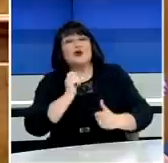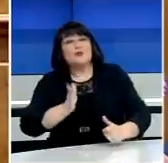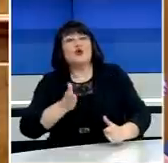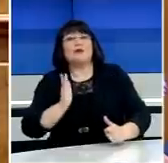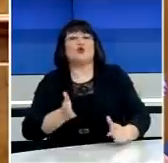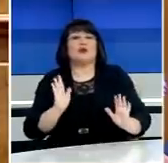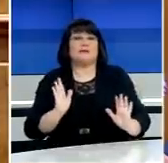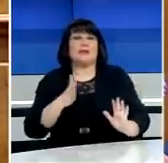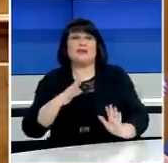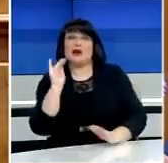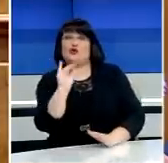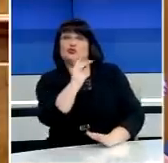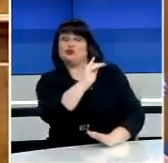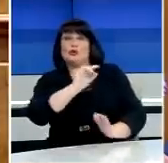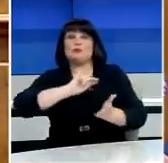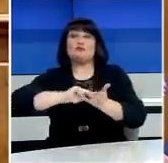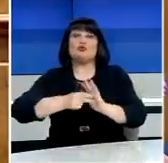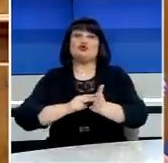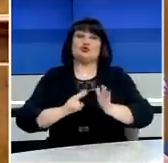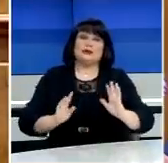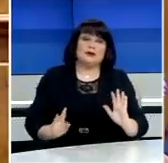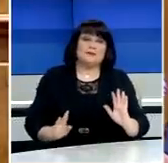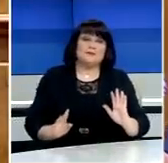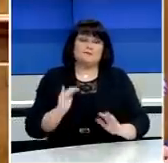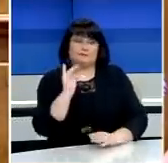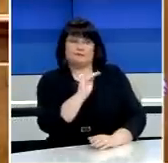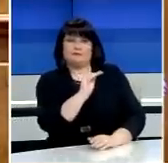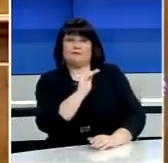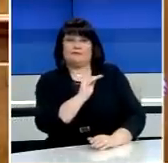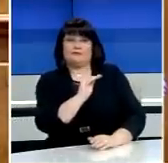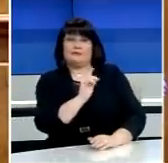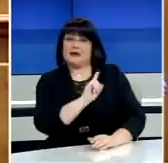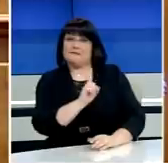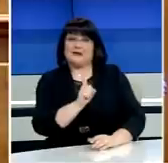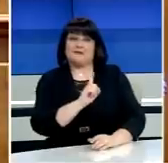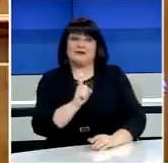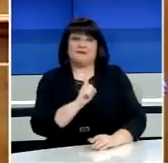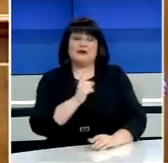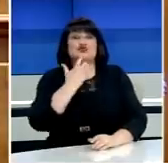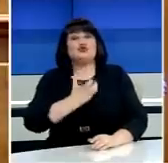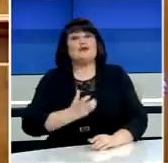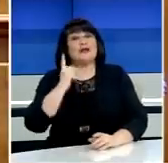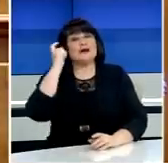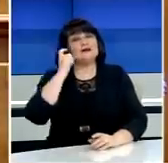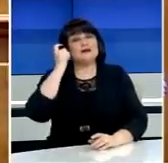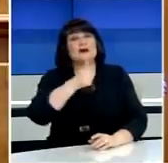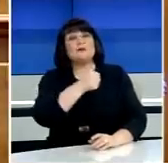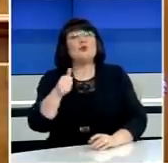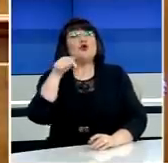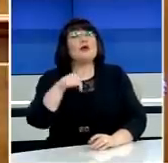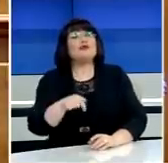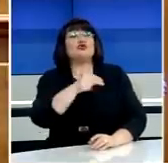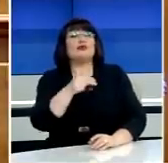Όμως, θα ήθελα να σας προειδοποιήσω, μην λαμβάνετε πάρα πολύ σοβαρά υπόψη μόνο το στοιχείο